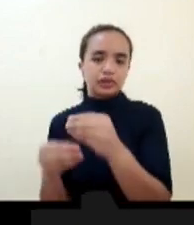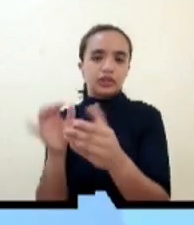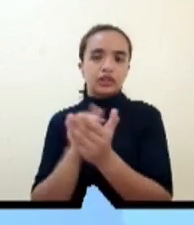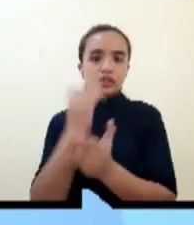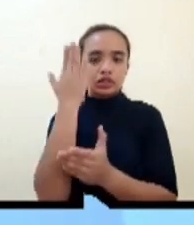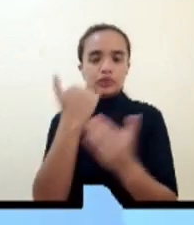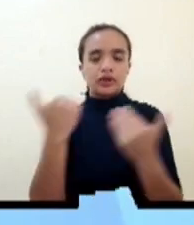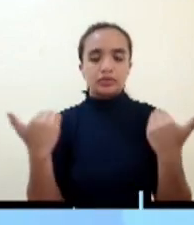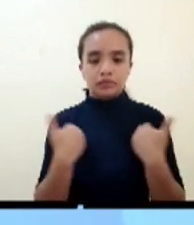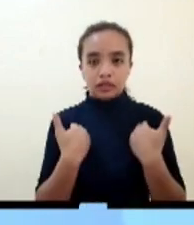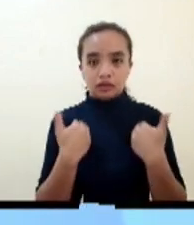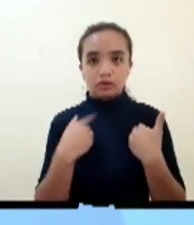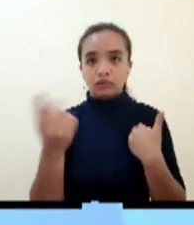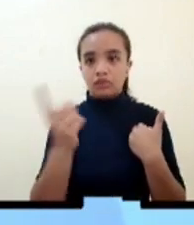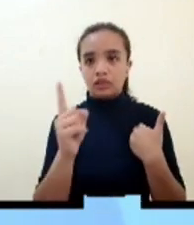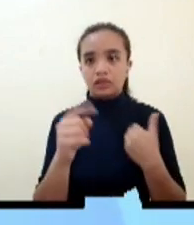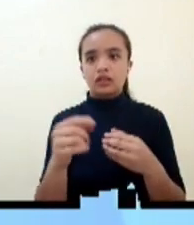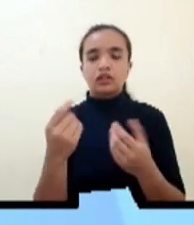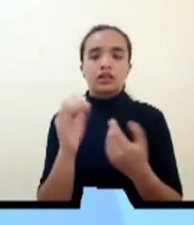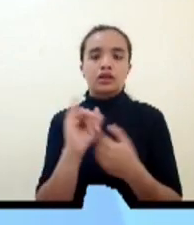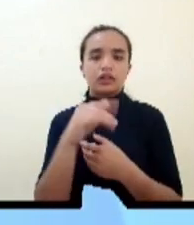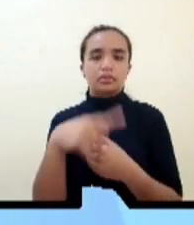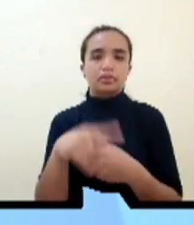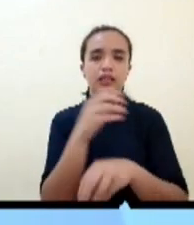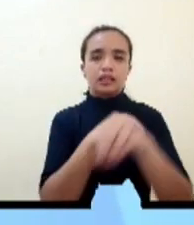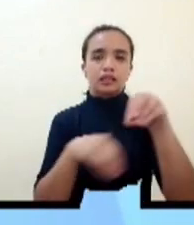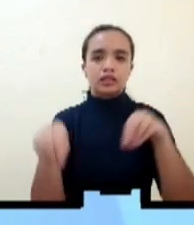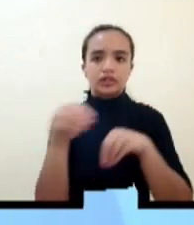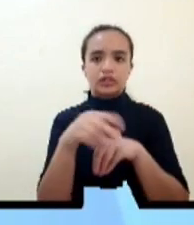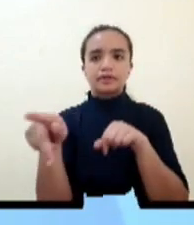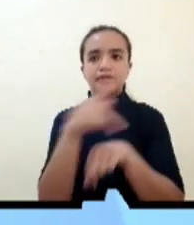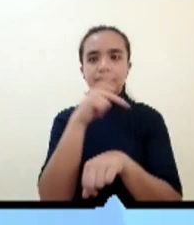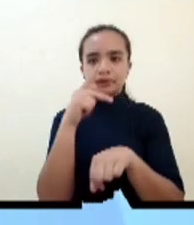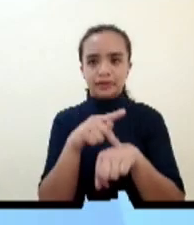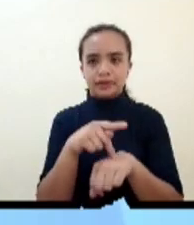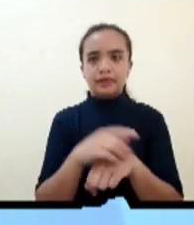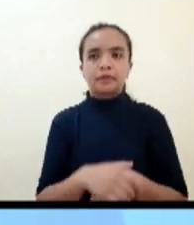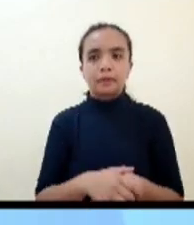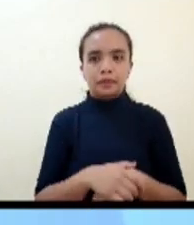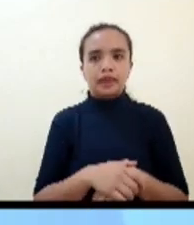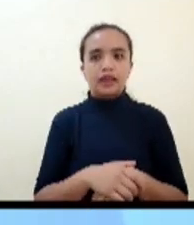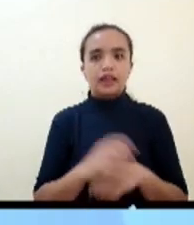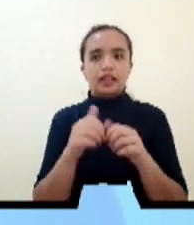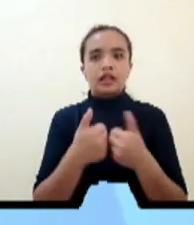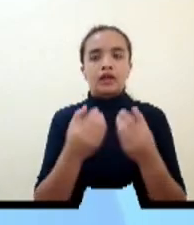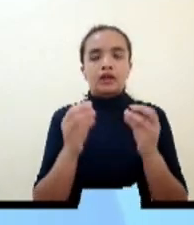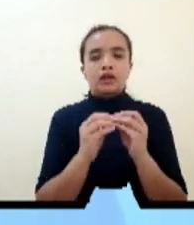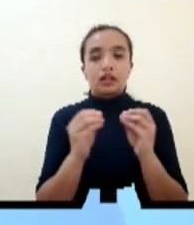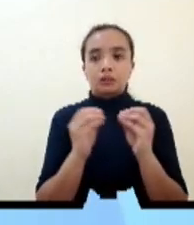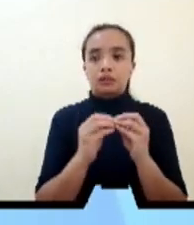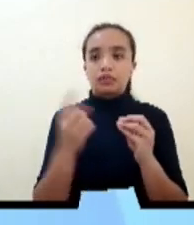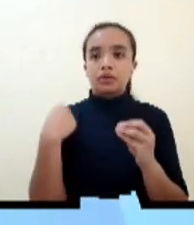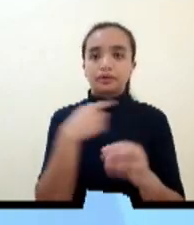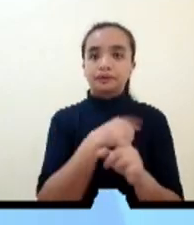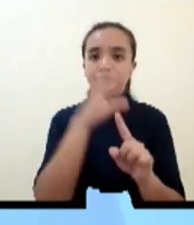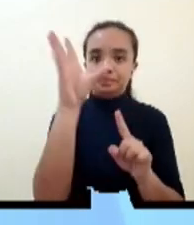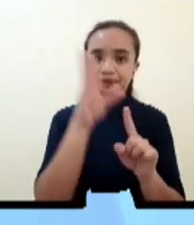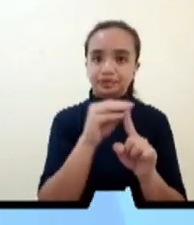Katutubo Exchange Philippines para gawin itong aktibidad na ito, no, yung pagpapalaganap ng ating kultura at